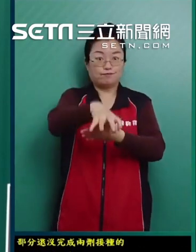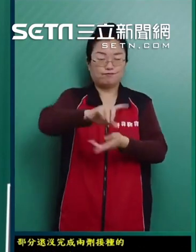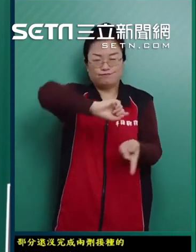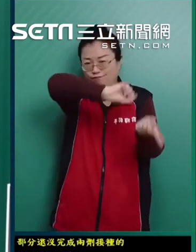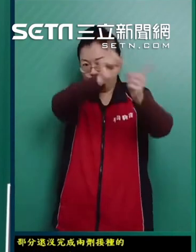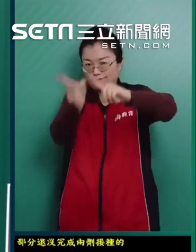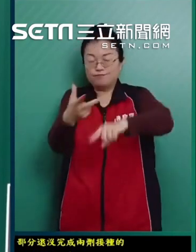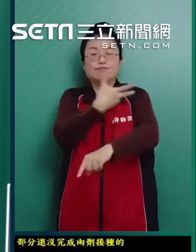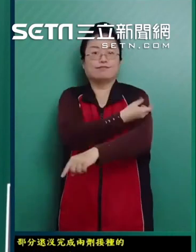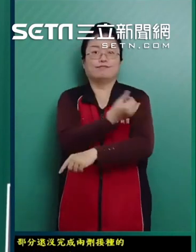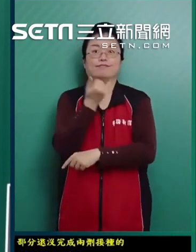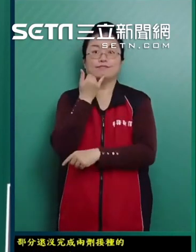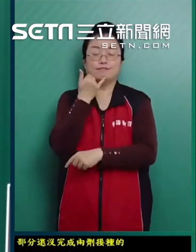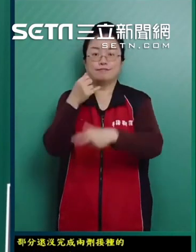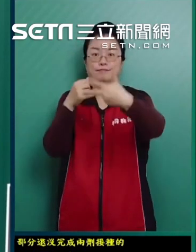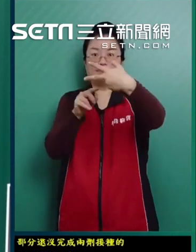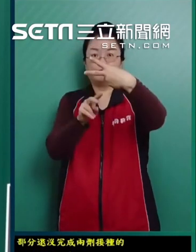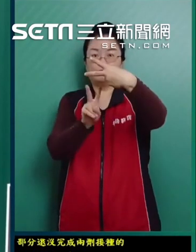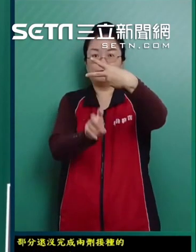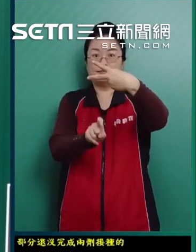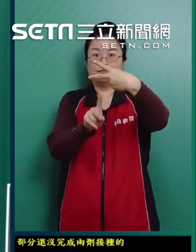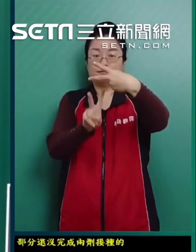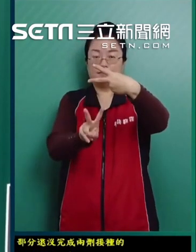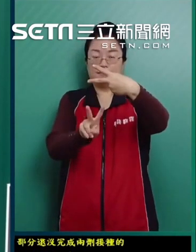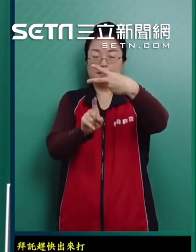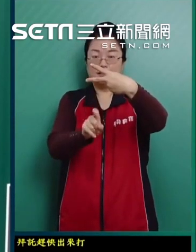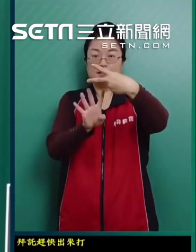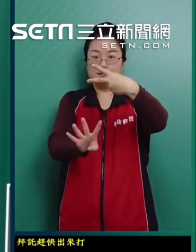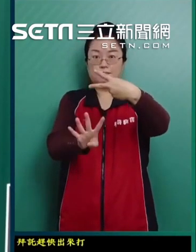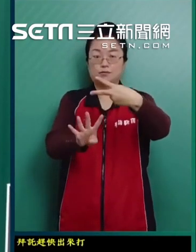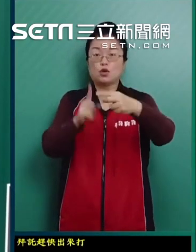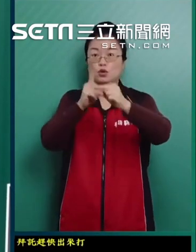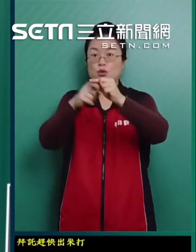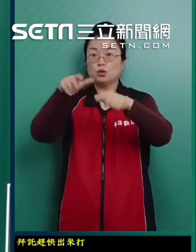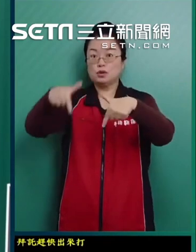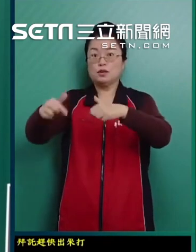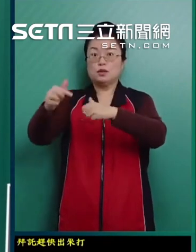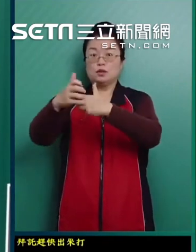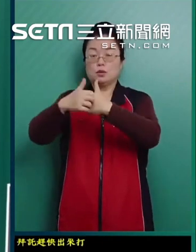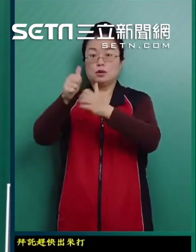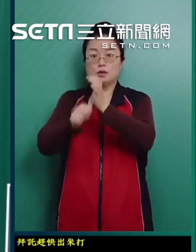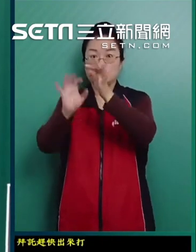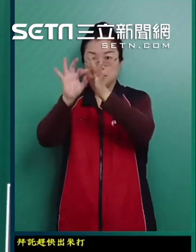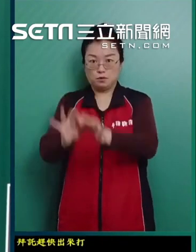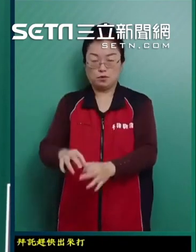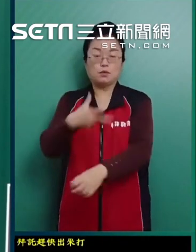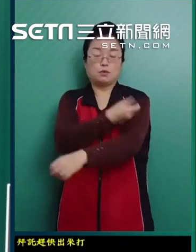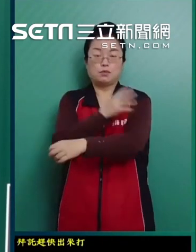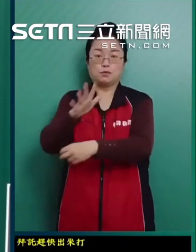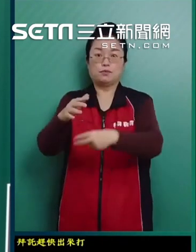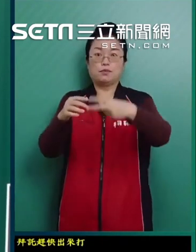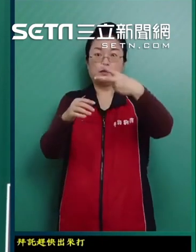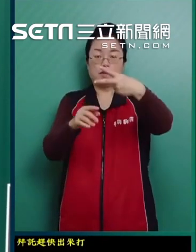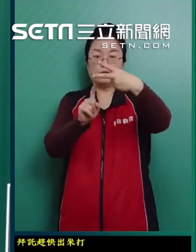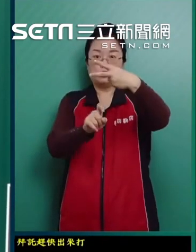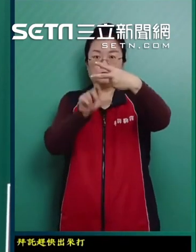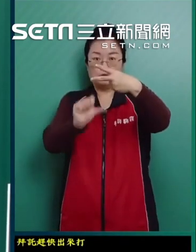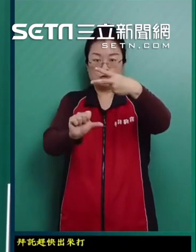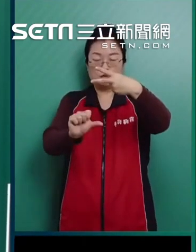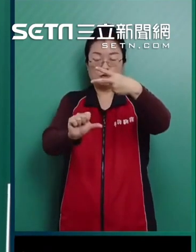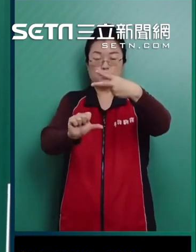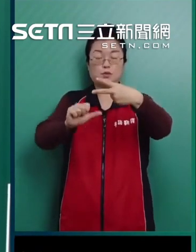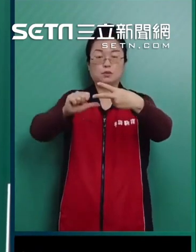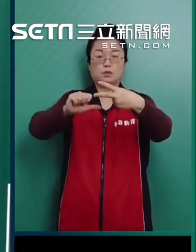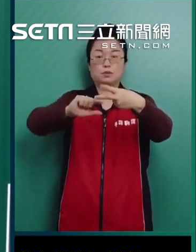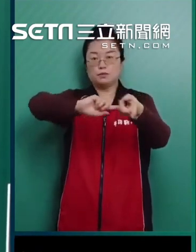苗。2月14号礼拜一整天在中西区卫生所打莫德纳。2月15号礼拜二整天在北区许时